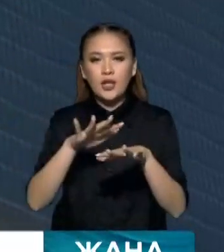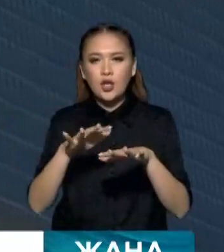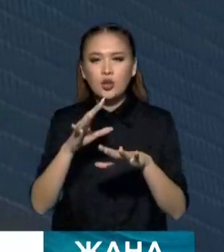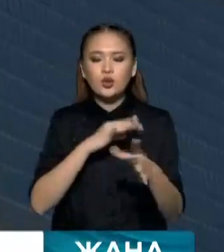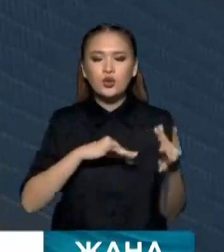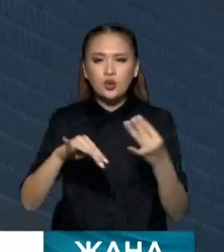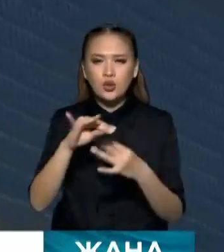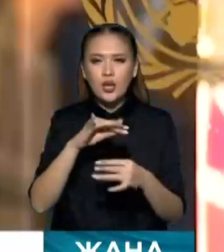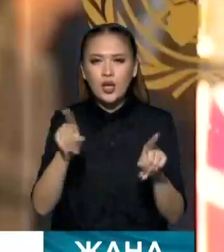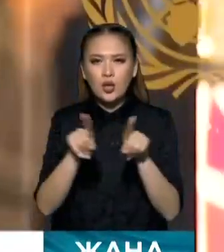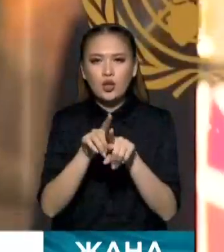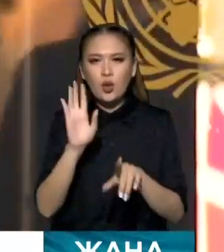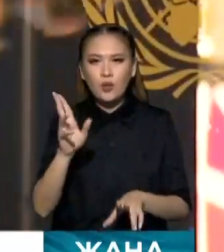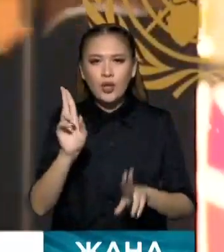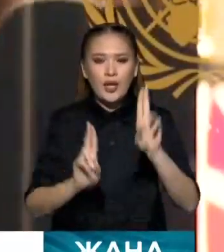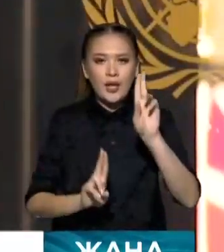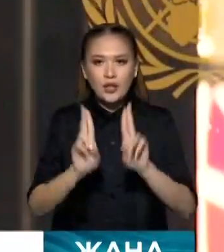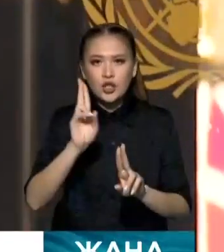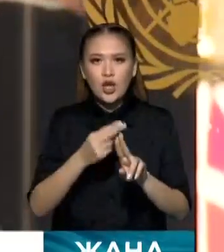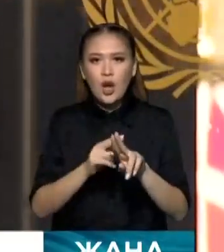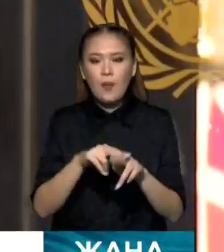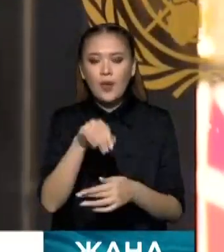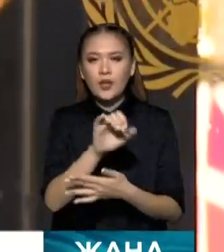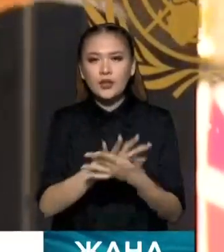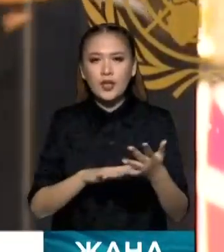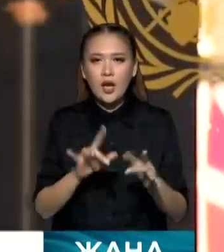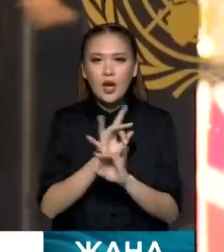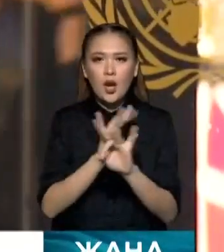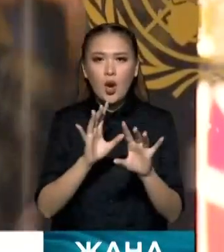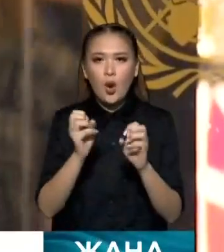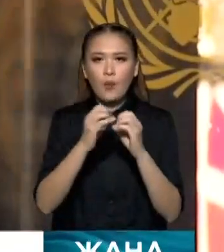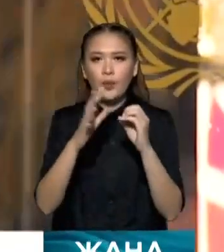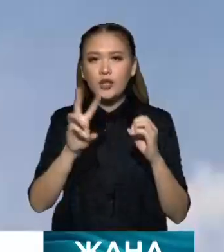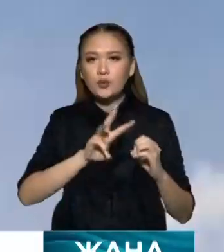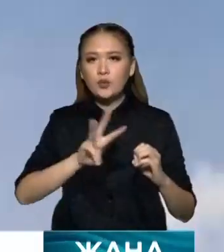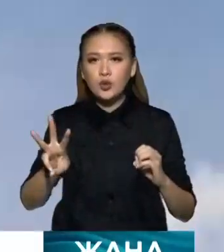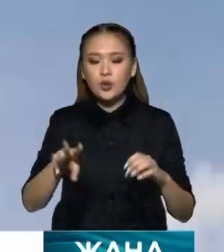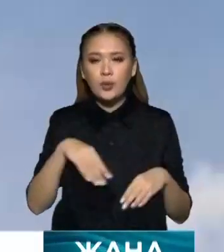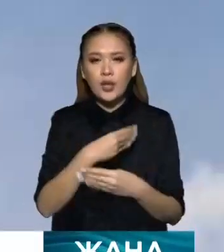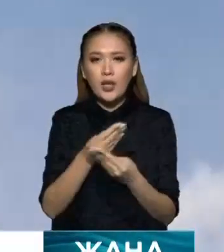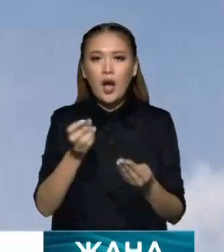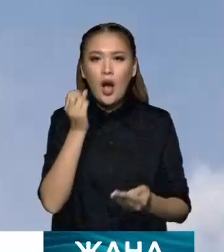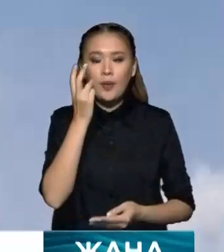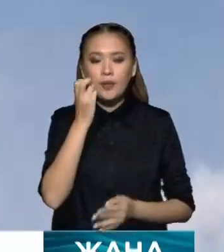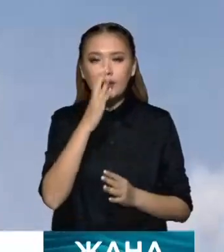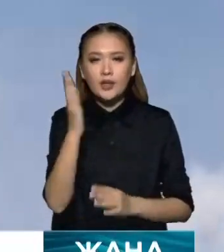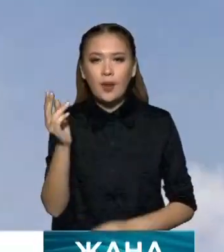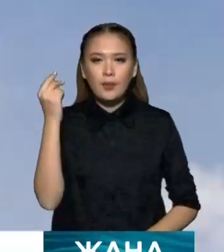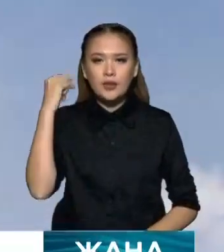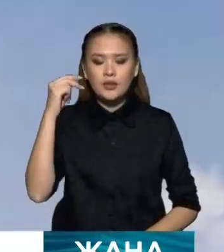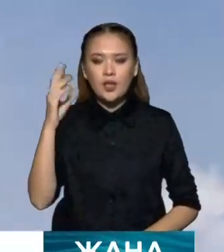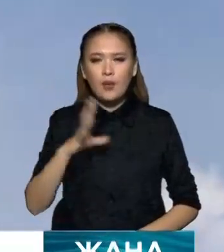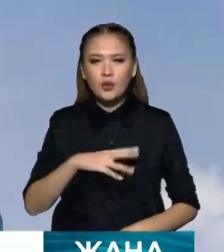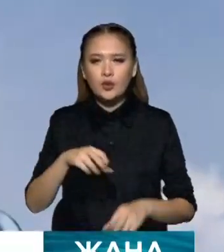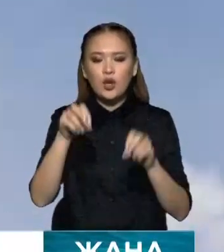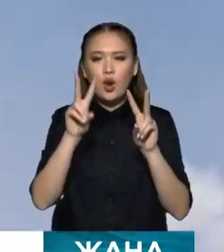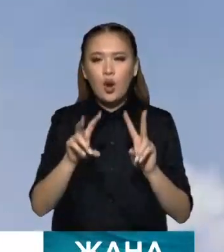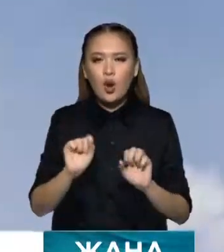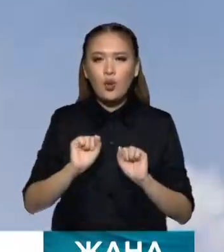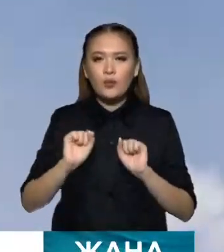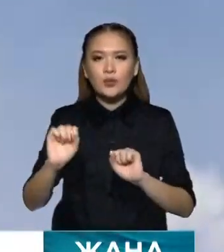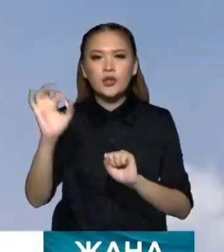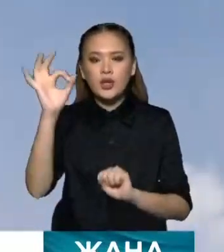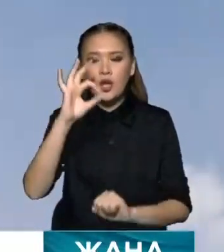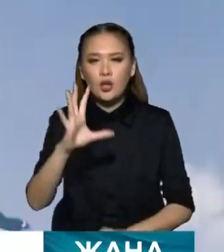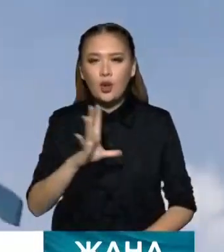алады. Жиын ережесі бойынша баяндама жасаушыларға 15 минут уақыты беріледі. Ал түстен кейін президент азық-түлік қауіпсіздігі жөніндегі жаһандық